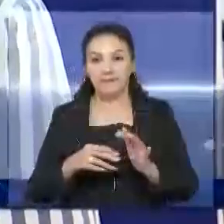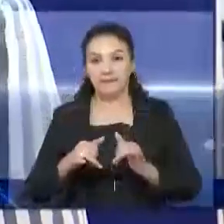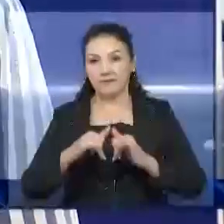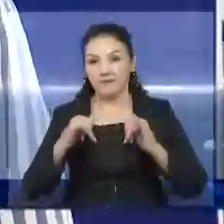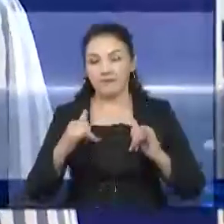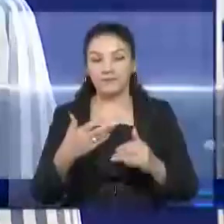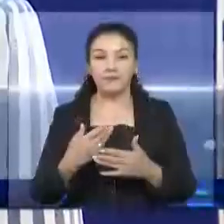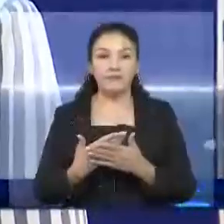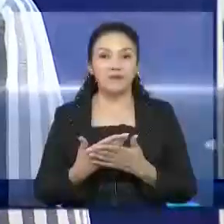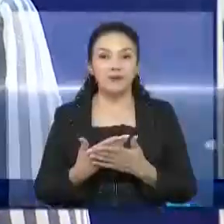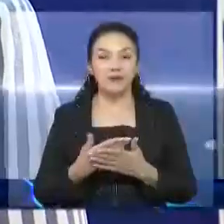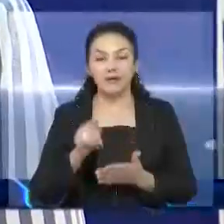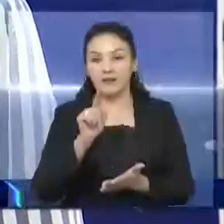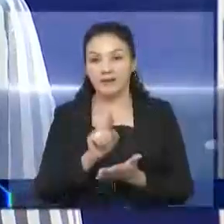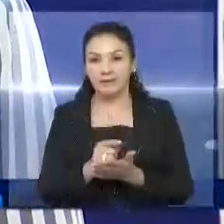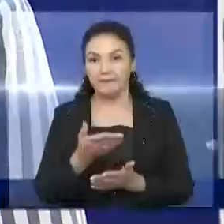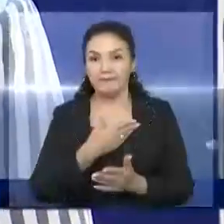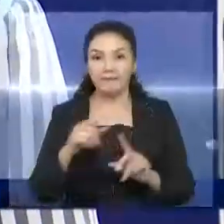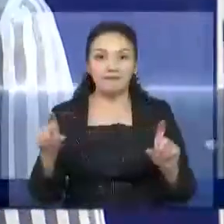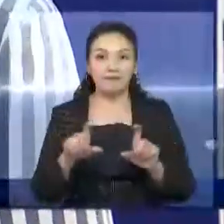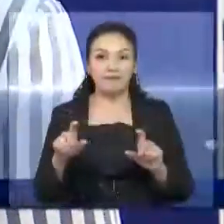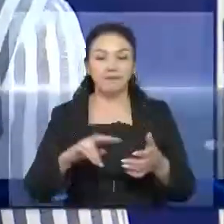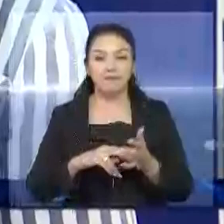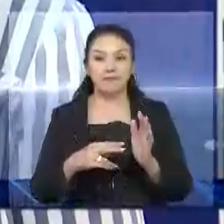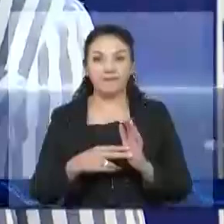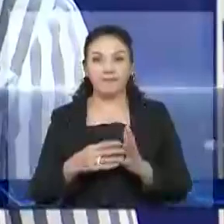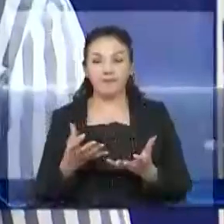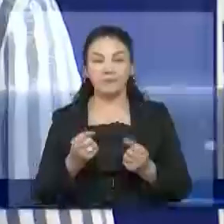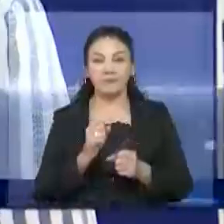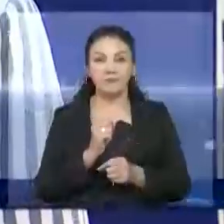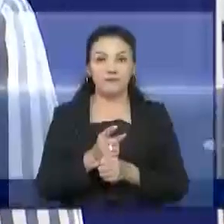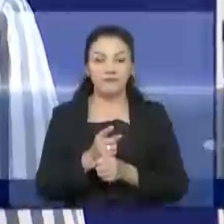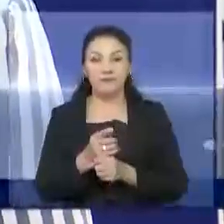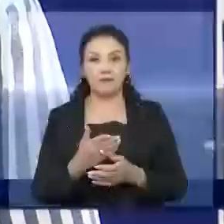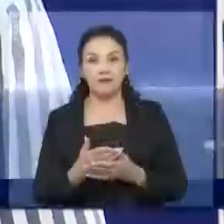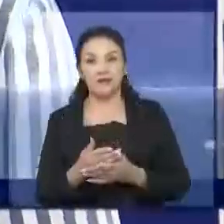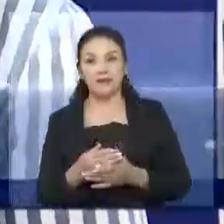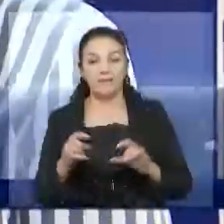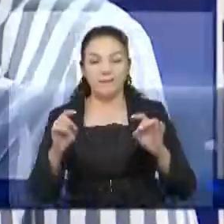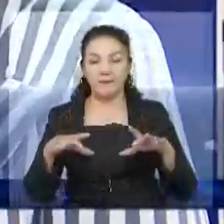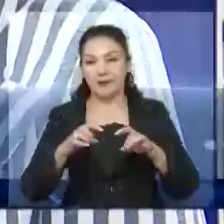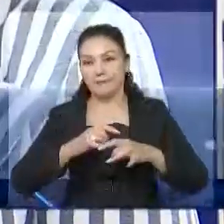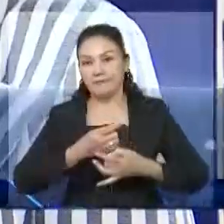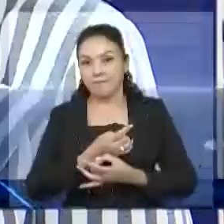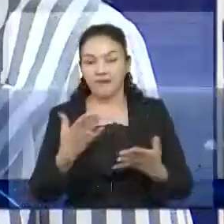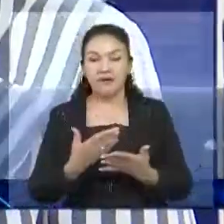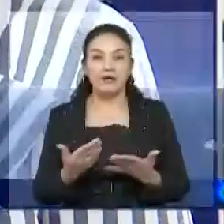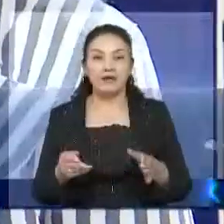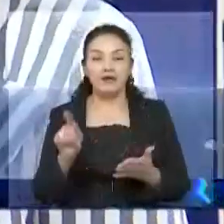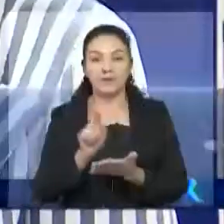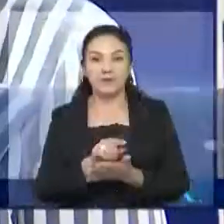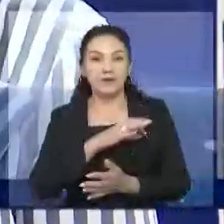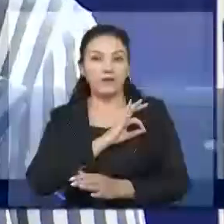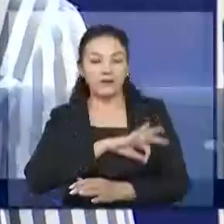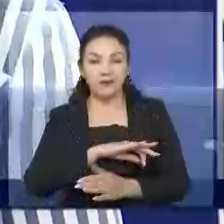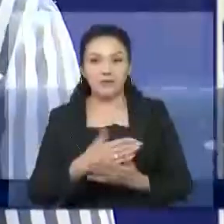расширять ассортимент. Обязательно в нашем магазине планы брать заказы на банкеты, праздники. Обязательно использовать все